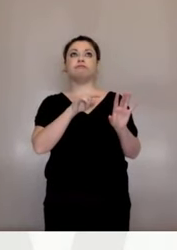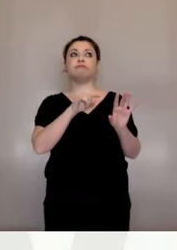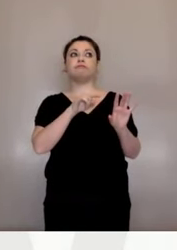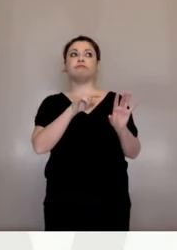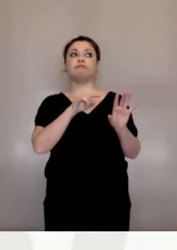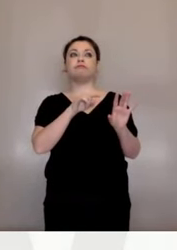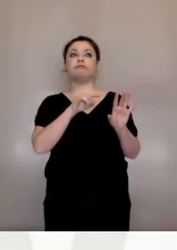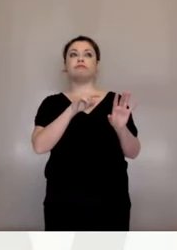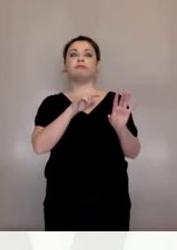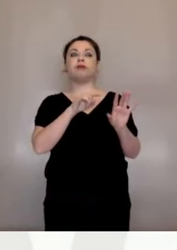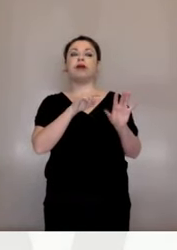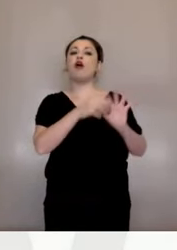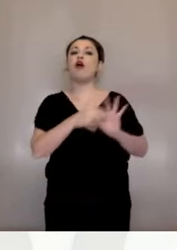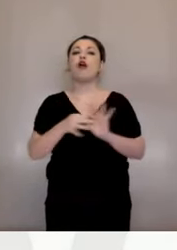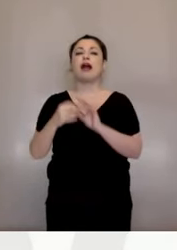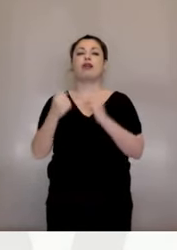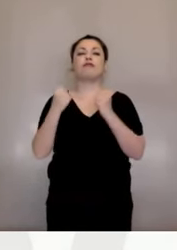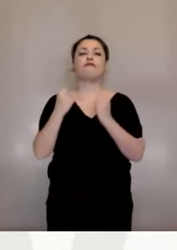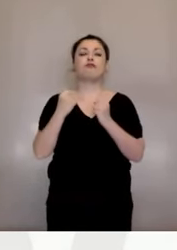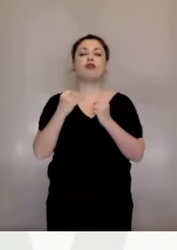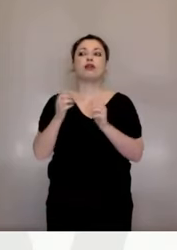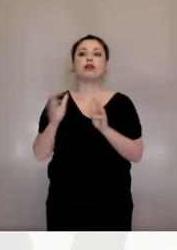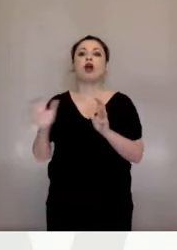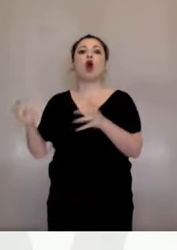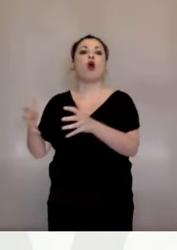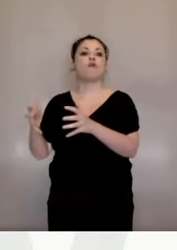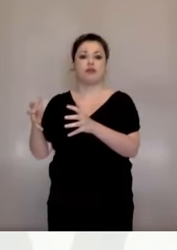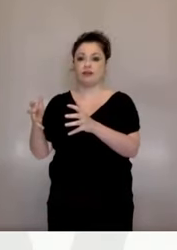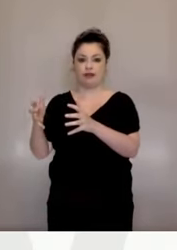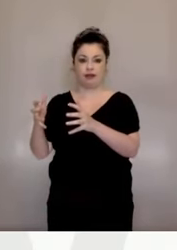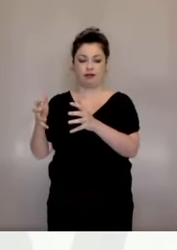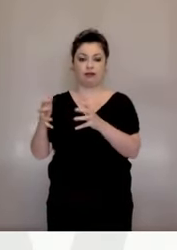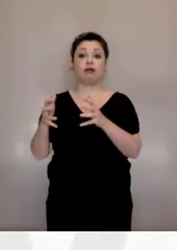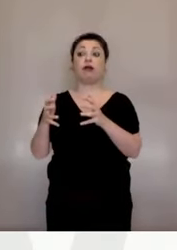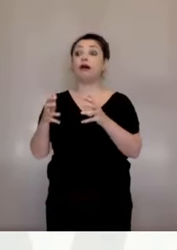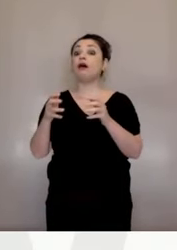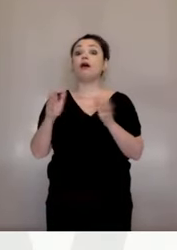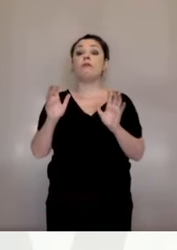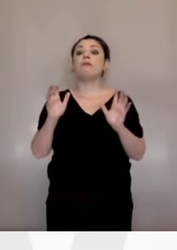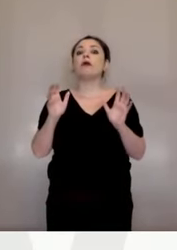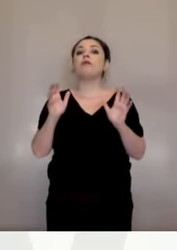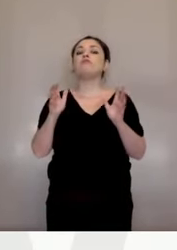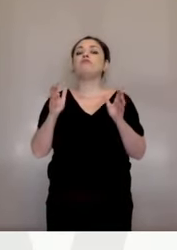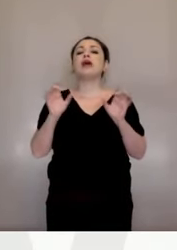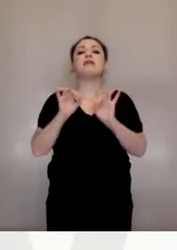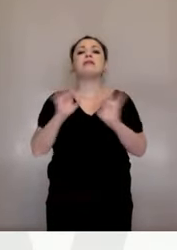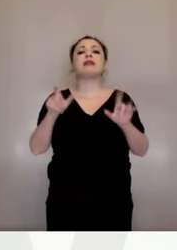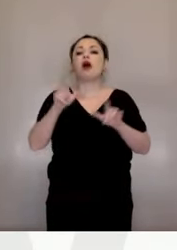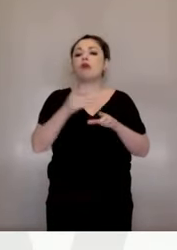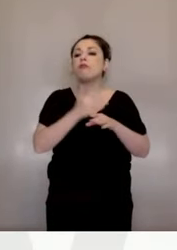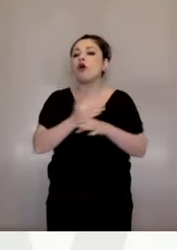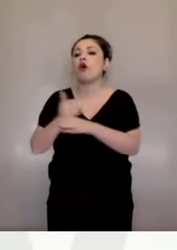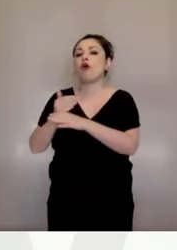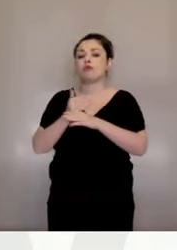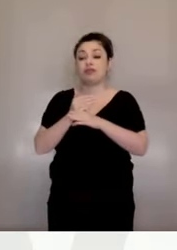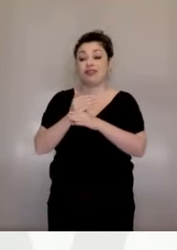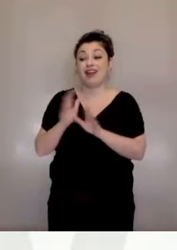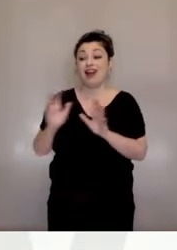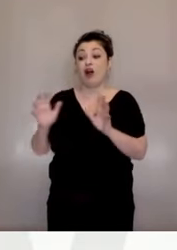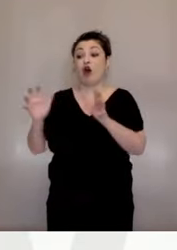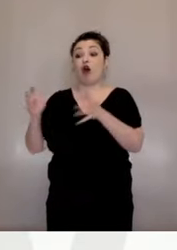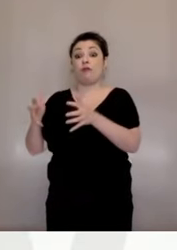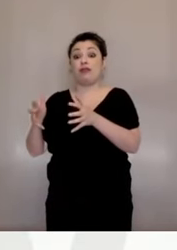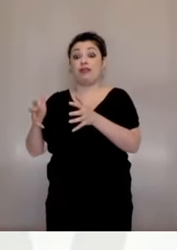proprio della comunità. Non c'è libertà se non in comune, e viceversa non c'è comunità se non